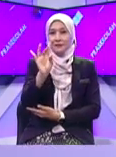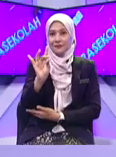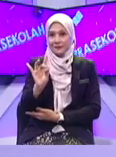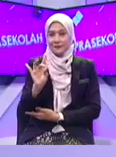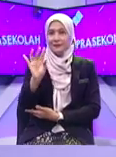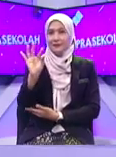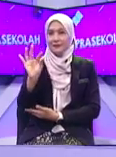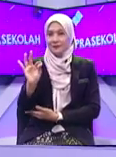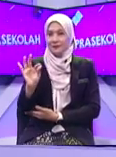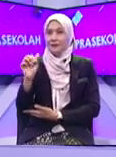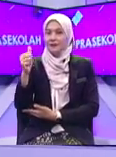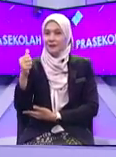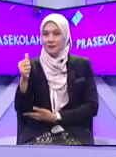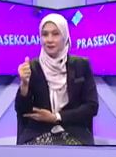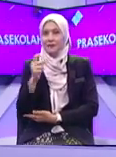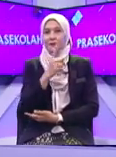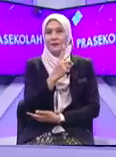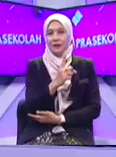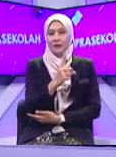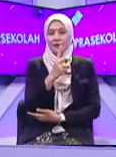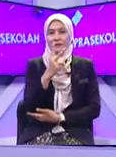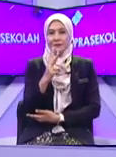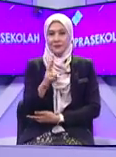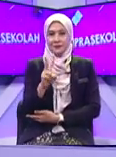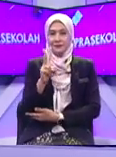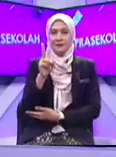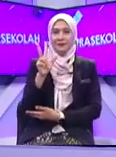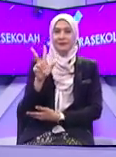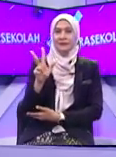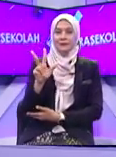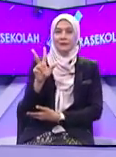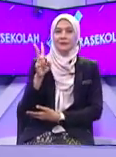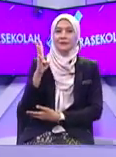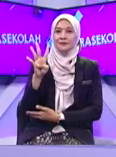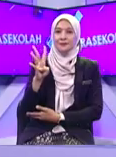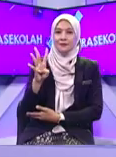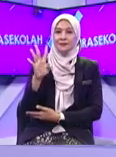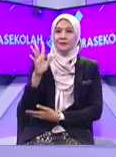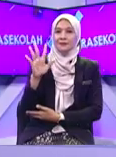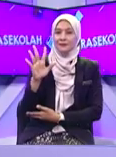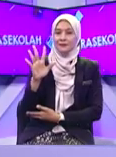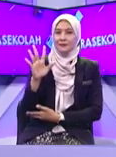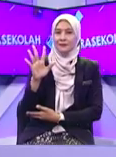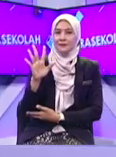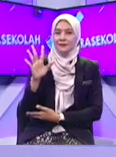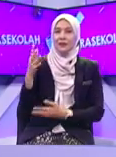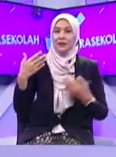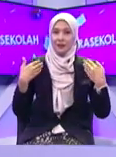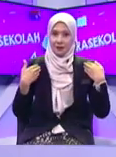8 9 10 11 12 13 14 15